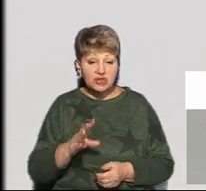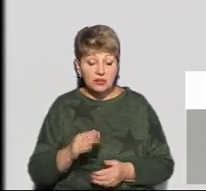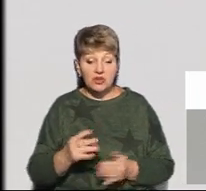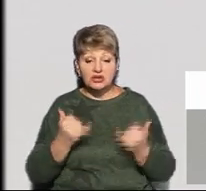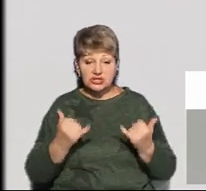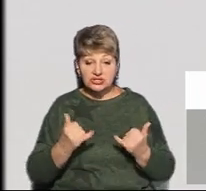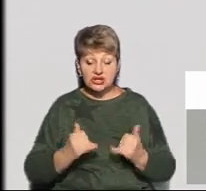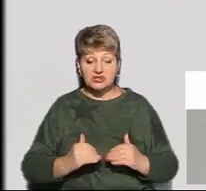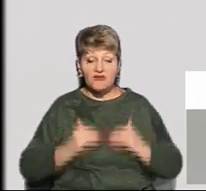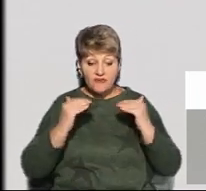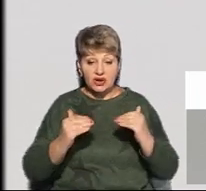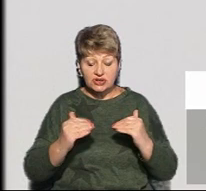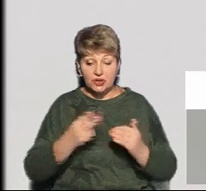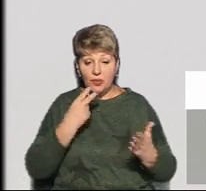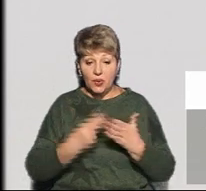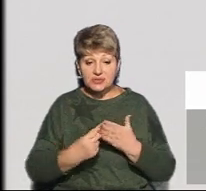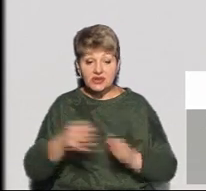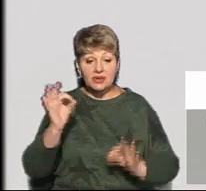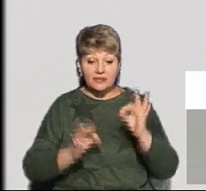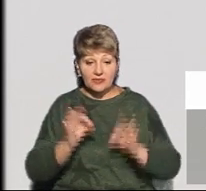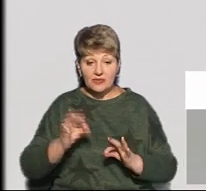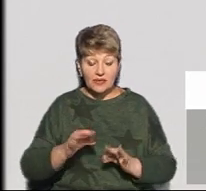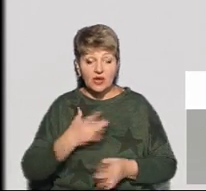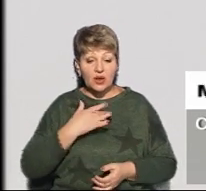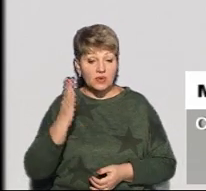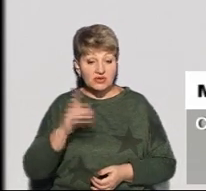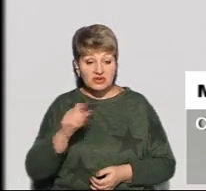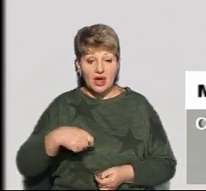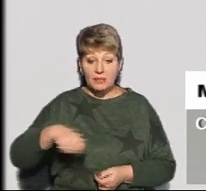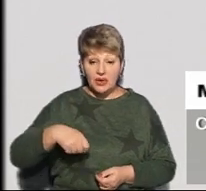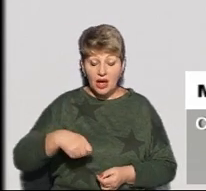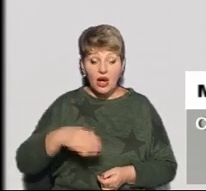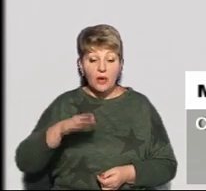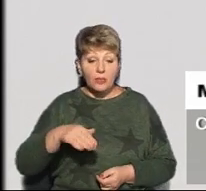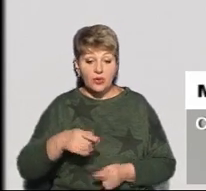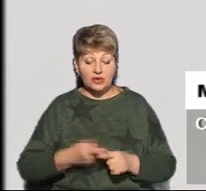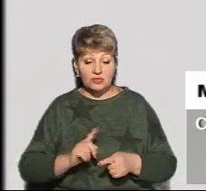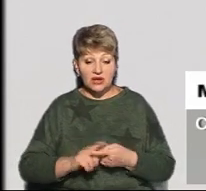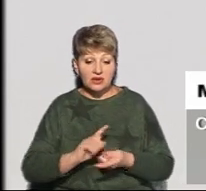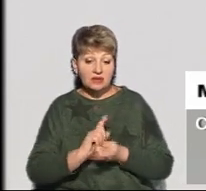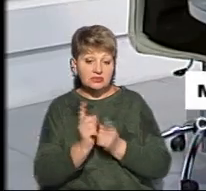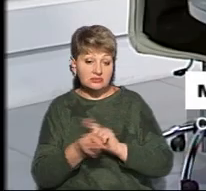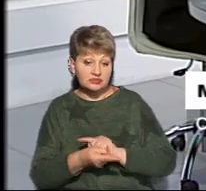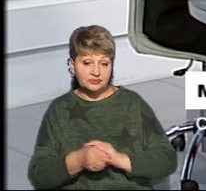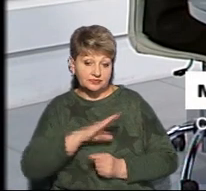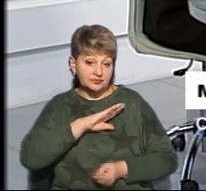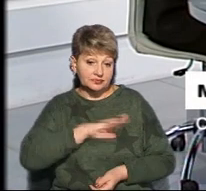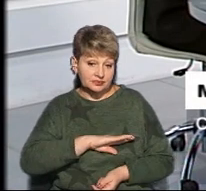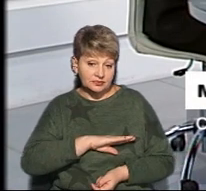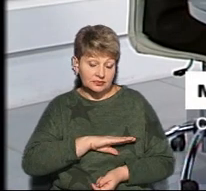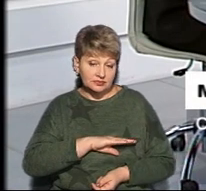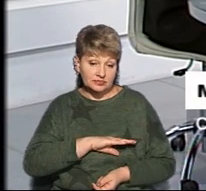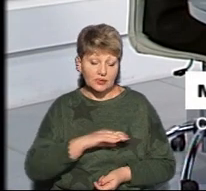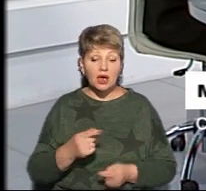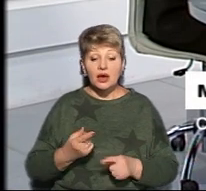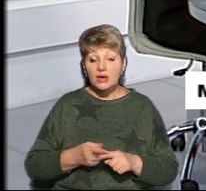цей показник відсотків голосування за президента, тим більше це потім хвиля, зворотня розчарування накриває країну.